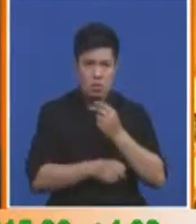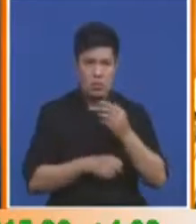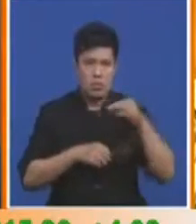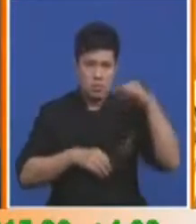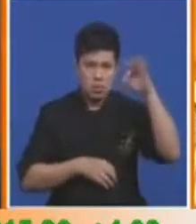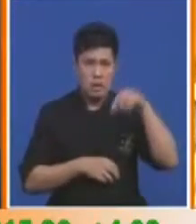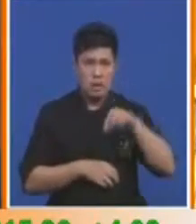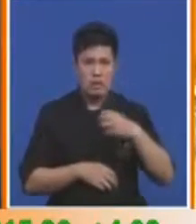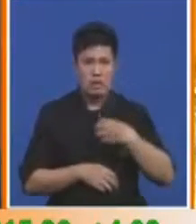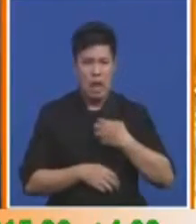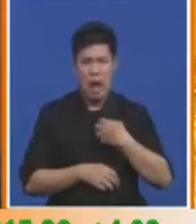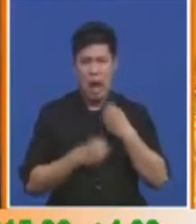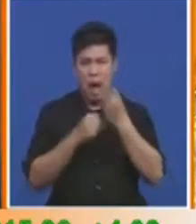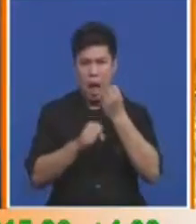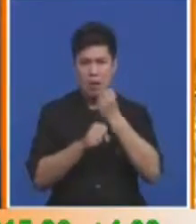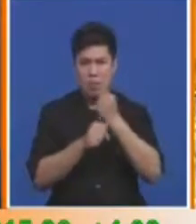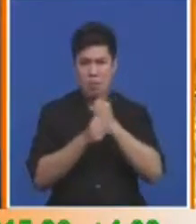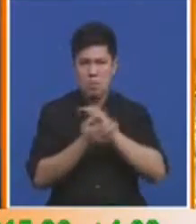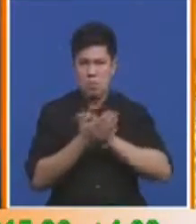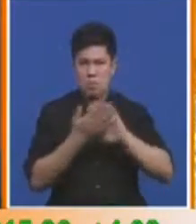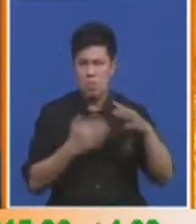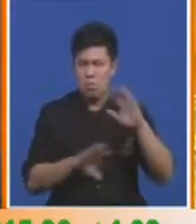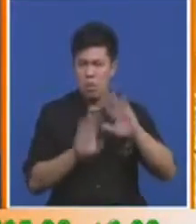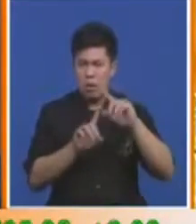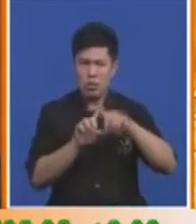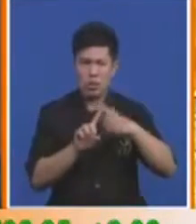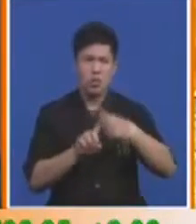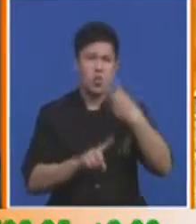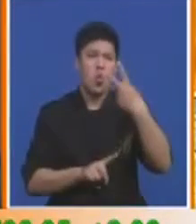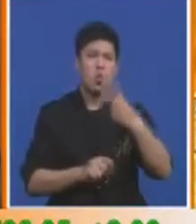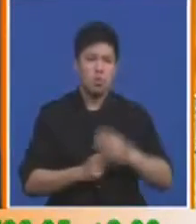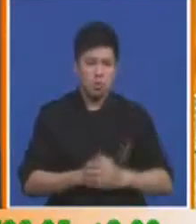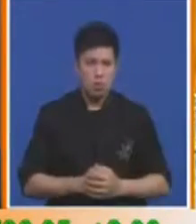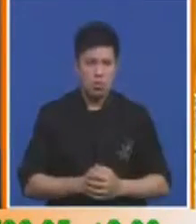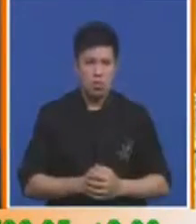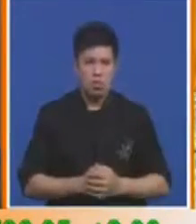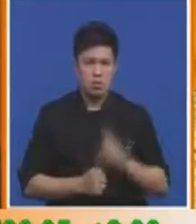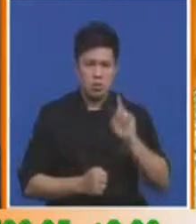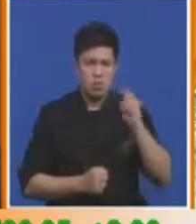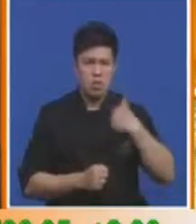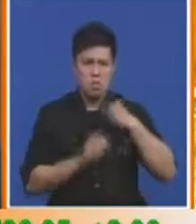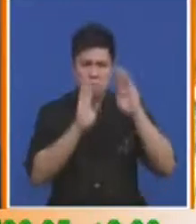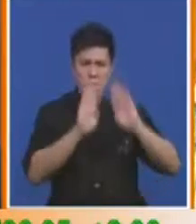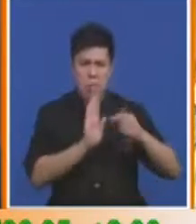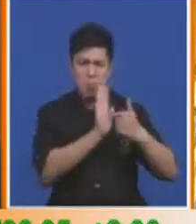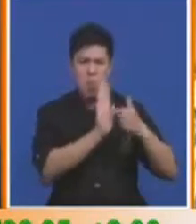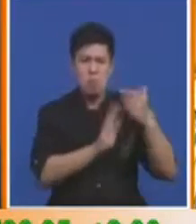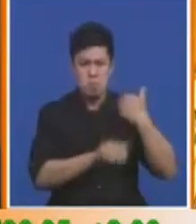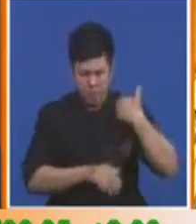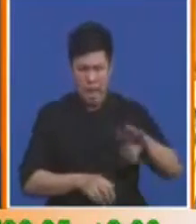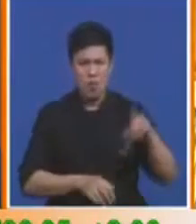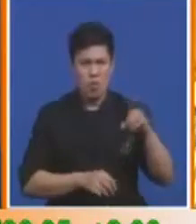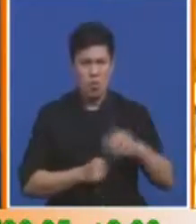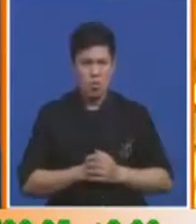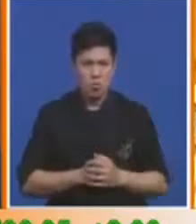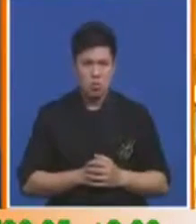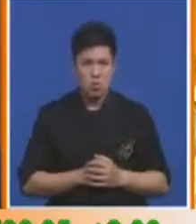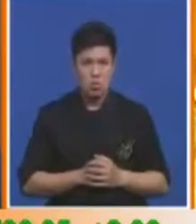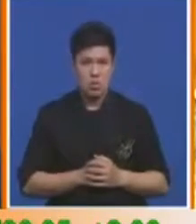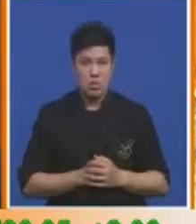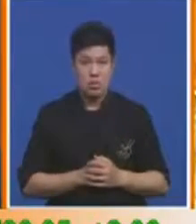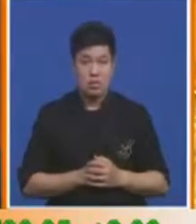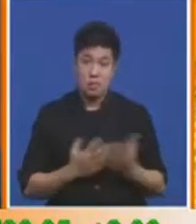ให้เสร็จไม่เกิน2เดือนน่ะความจริงมันมีต้นแบบที่มีอยู่แล้วแล้ววันนี้กรรม